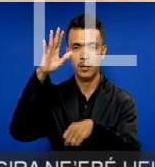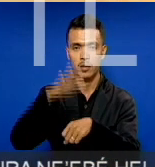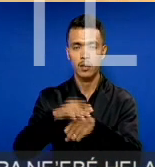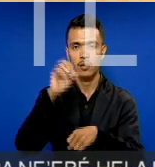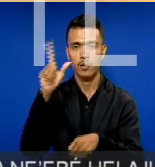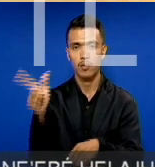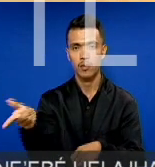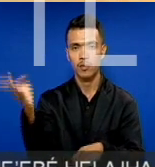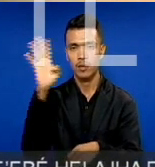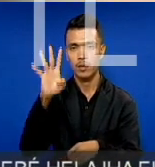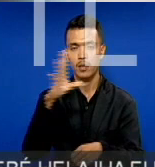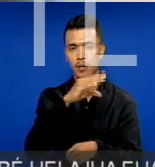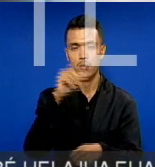vida.